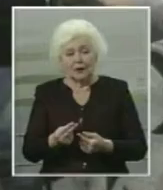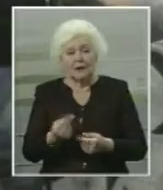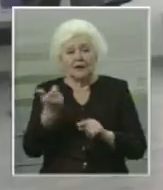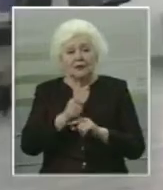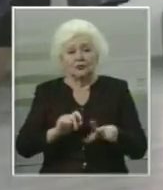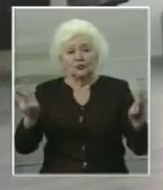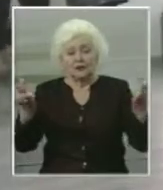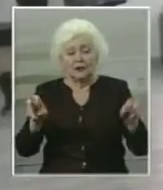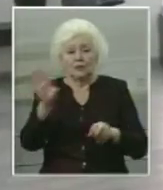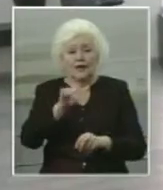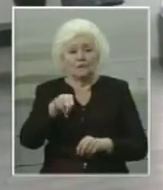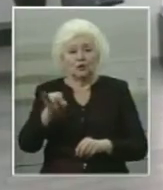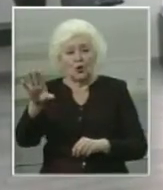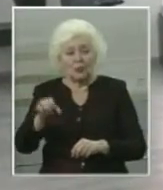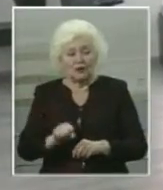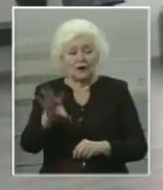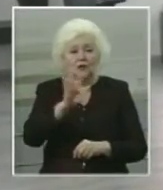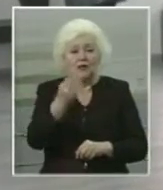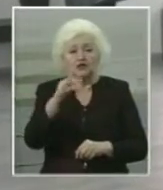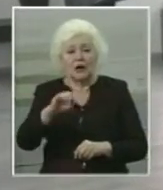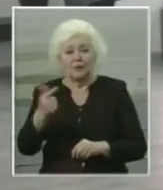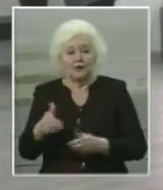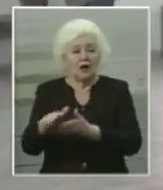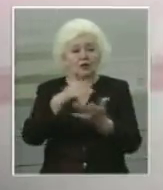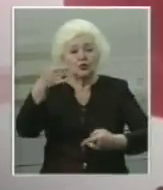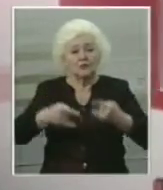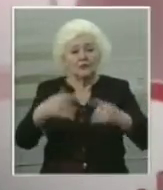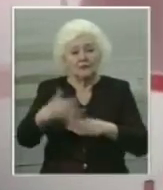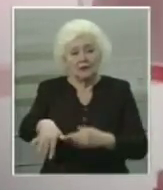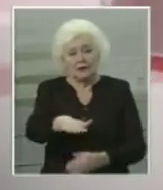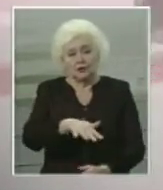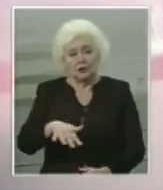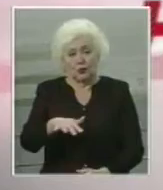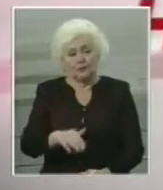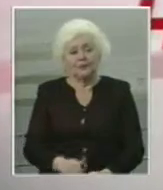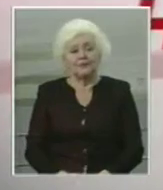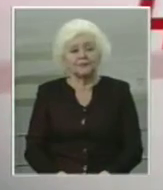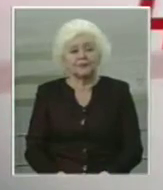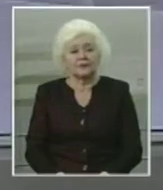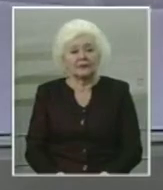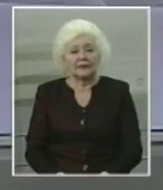дуже символічно. Олена Протопопова, Олександр Шепель, Суспільне, Херсон.